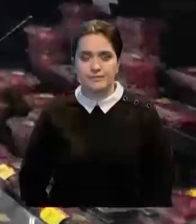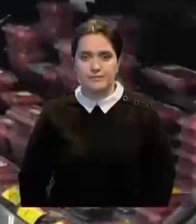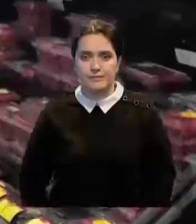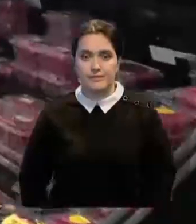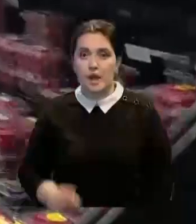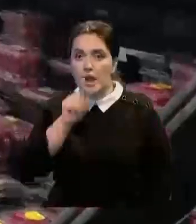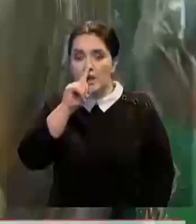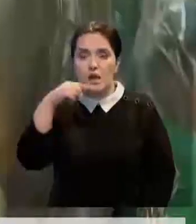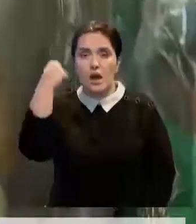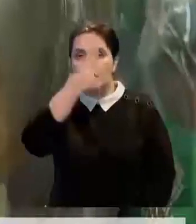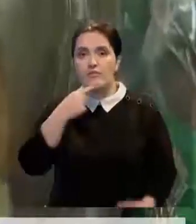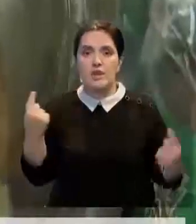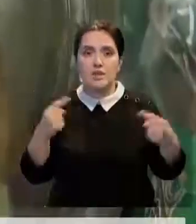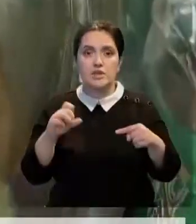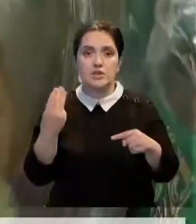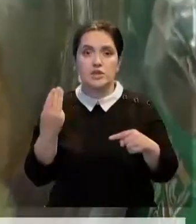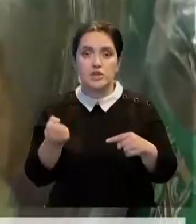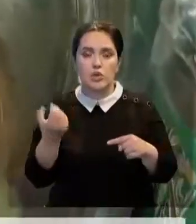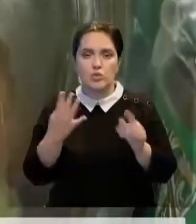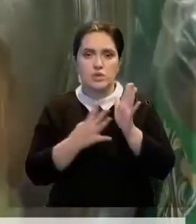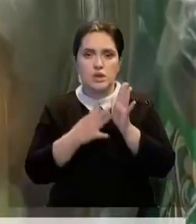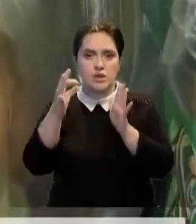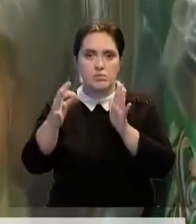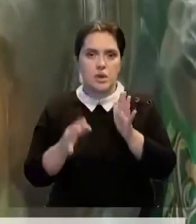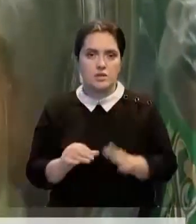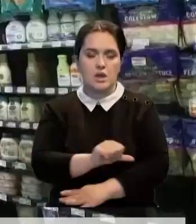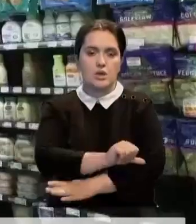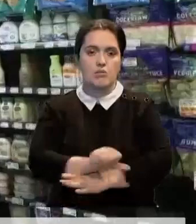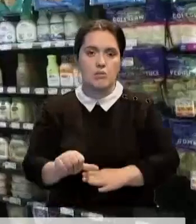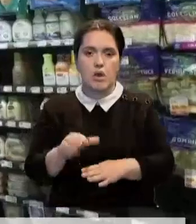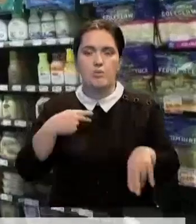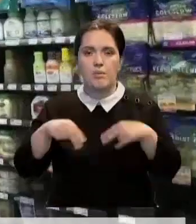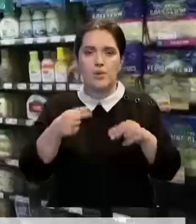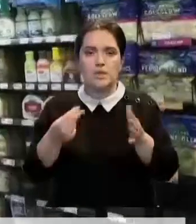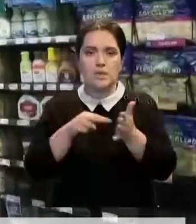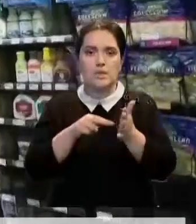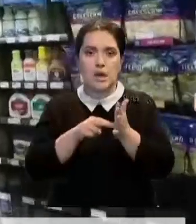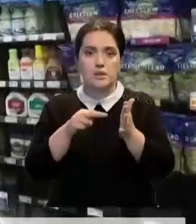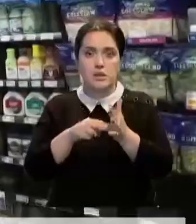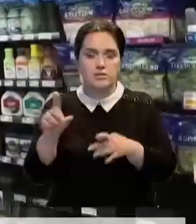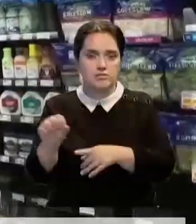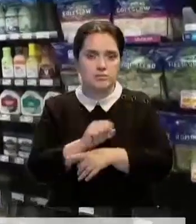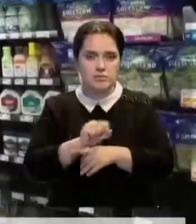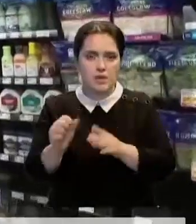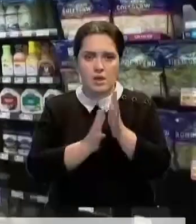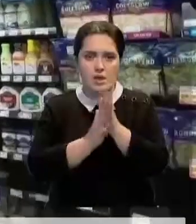Годовая инфляция в США перешагнула 9% рубеж. Потребительские цены не росли так быстро с